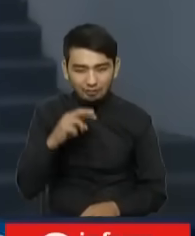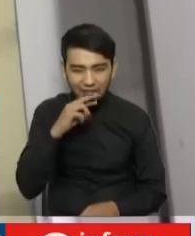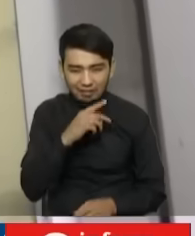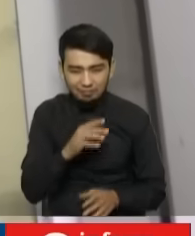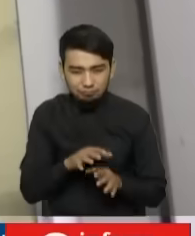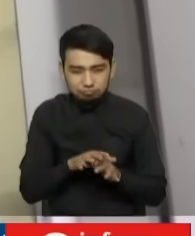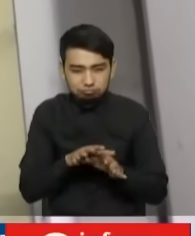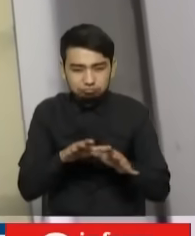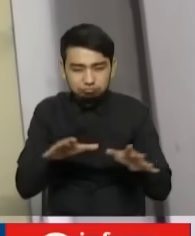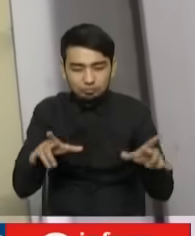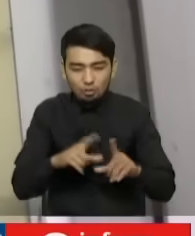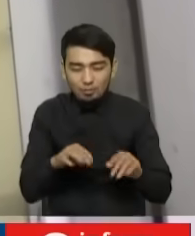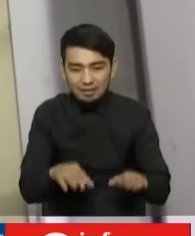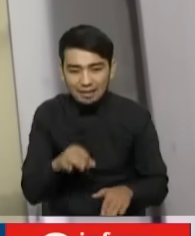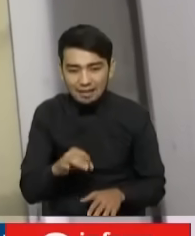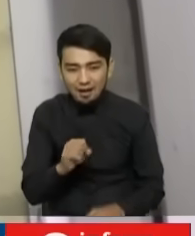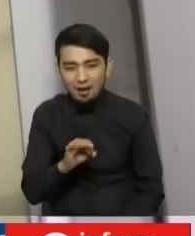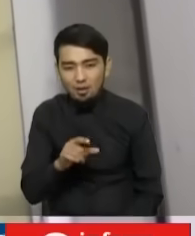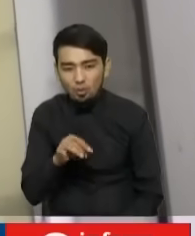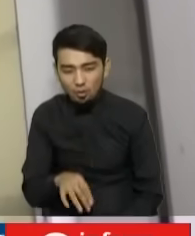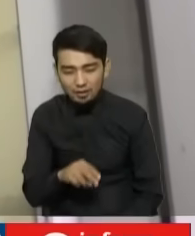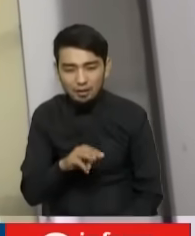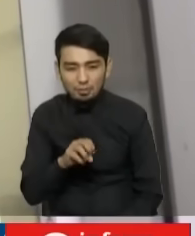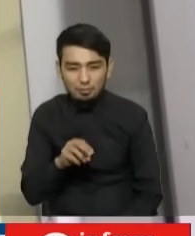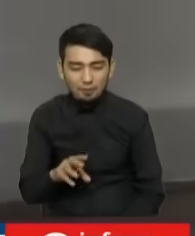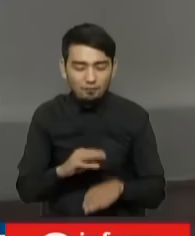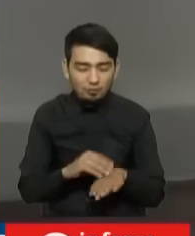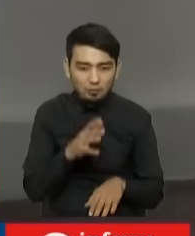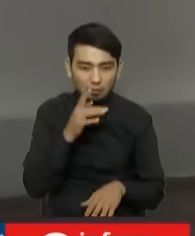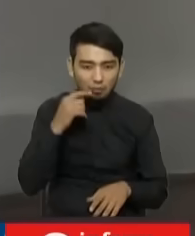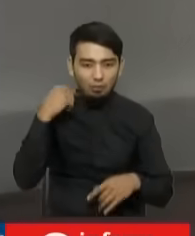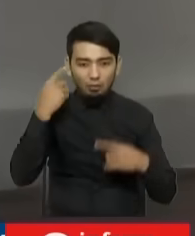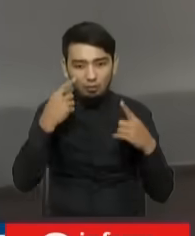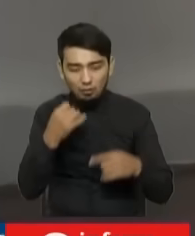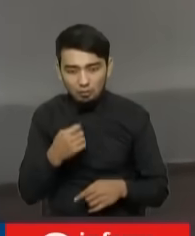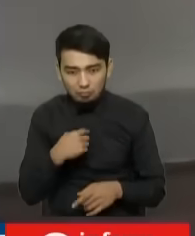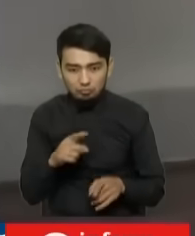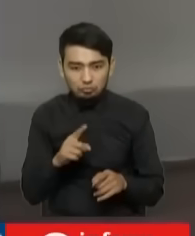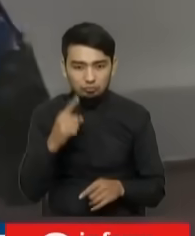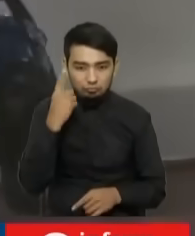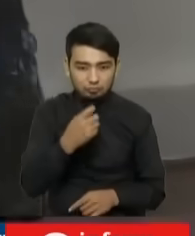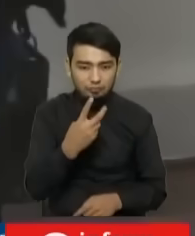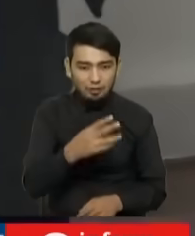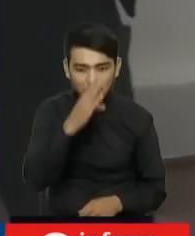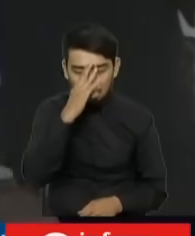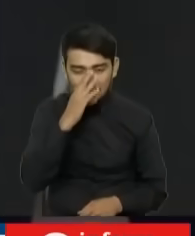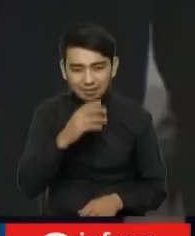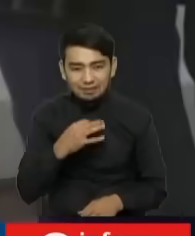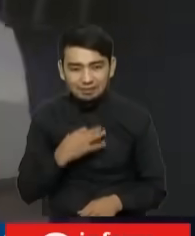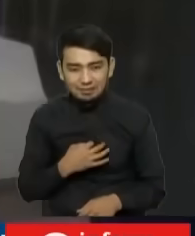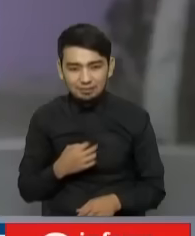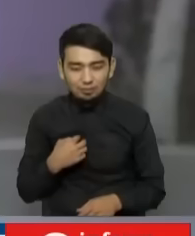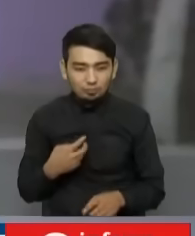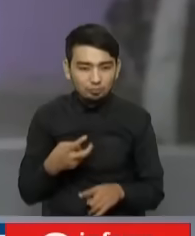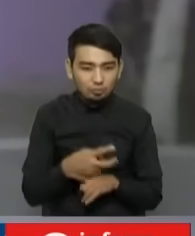ұясының ғимаратына тараған, ал Айгүл Темірбек қызы кешкі уақытта бас айналып, әлсіредім деп хабарласқан екі баласының жағдайын білуге келген